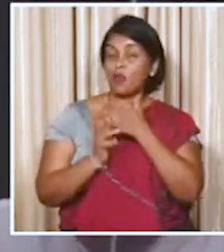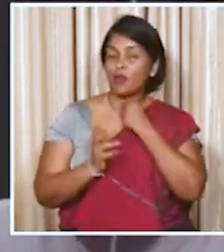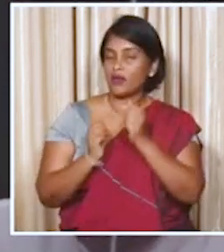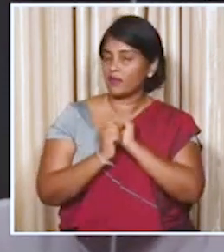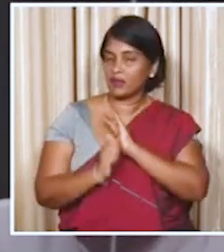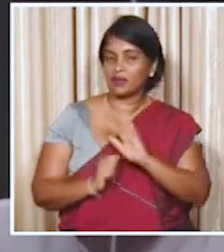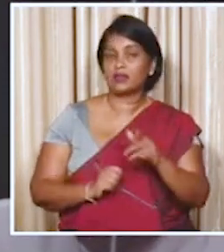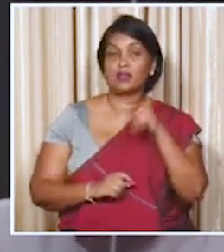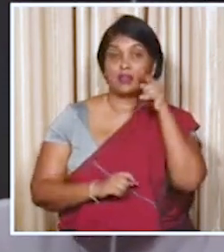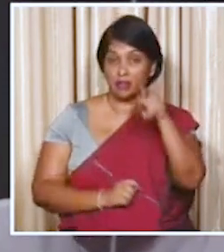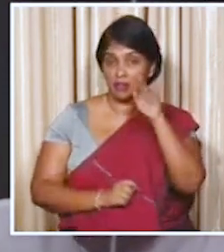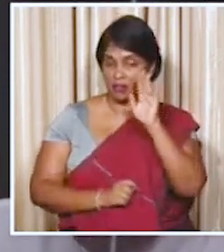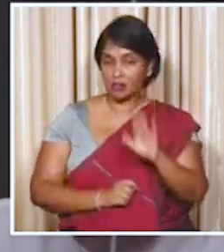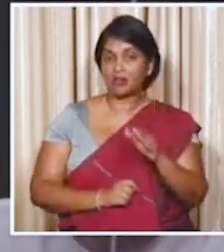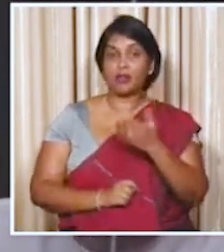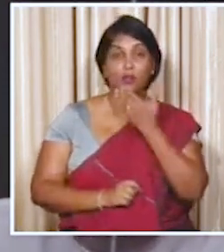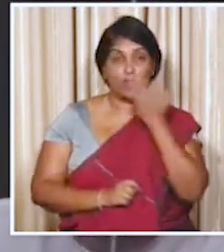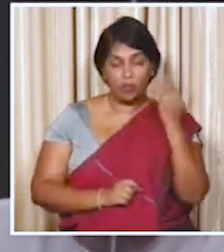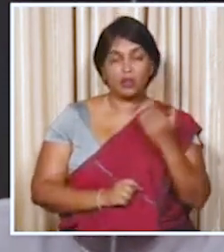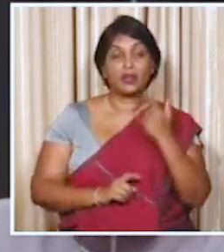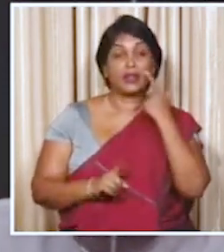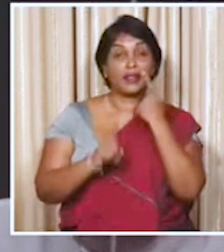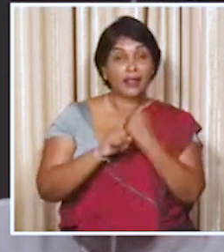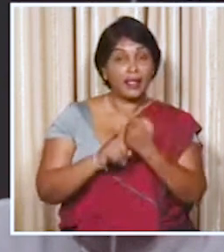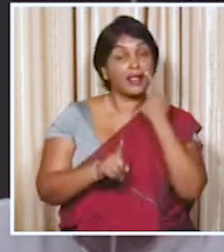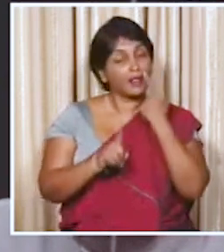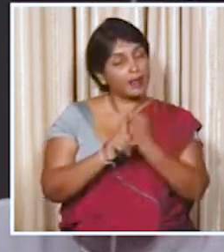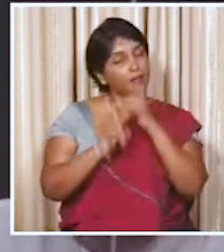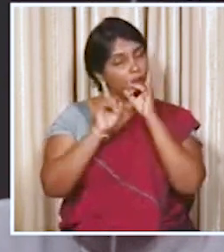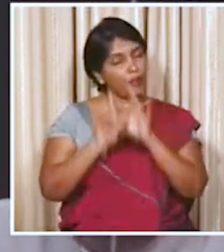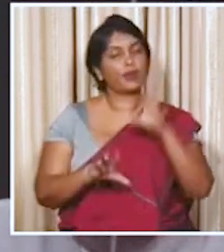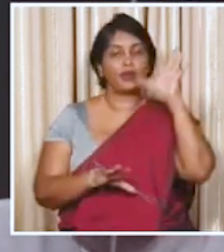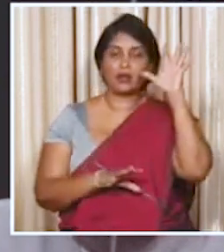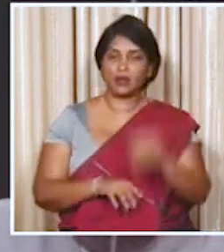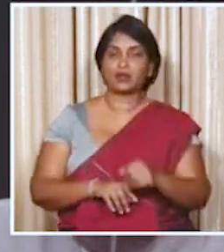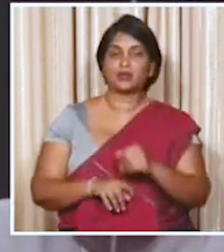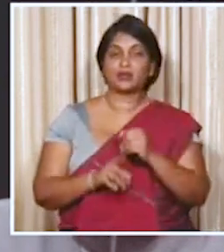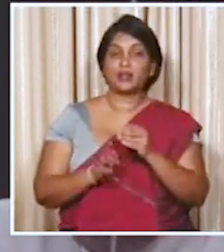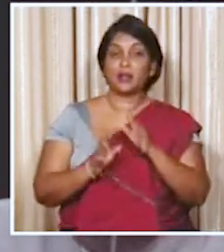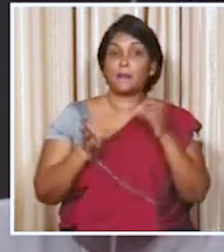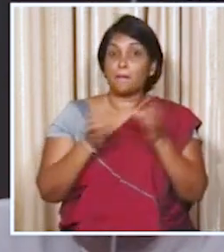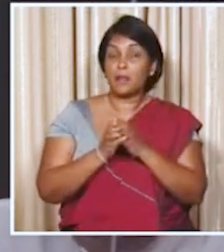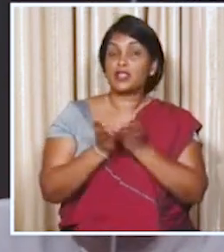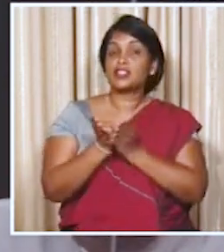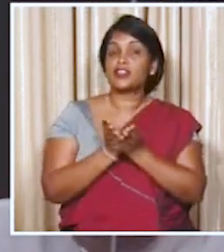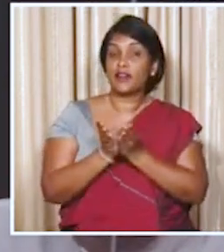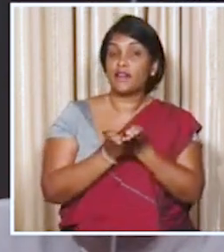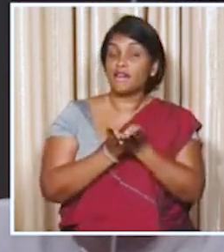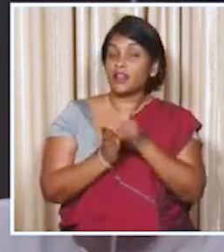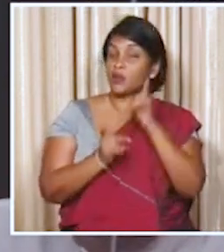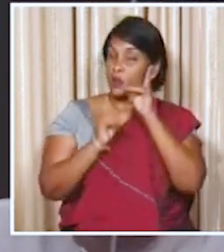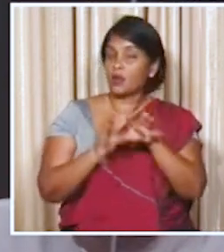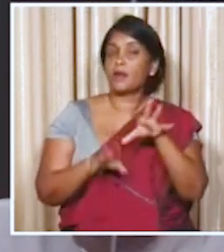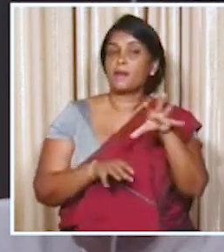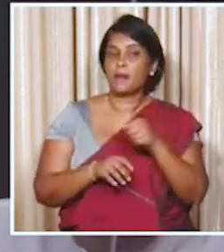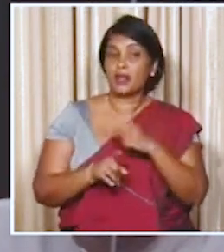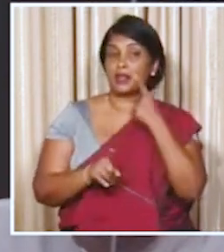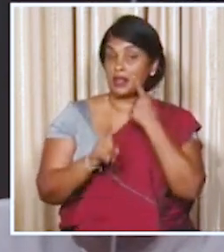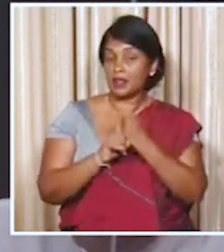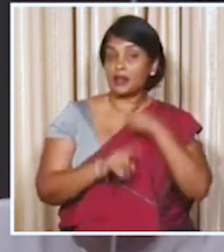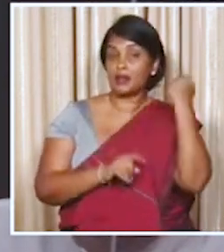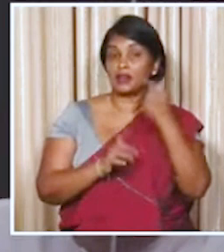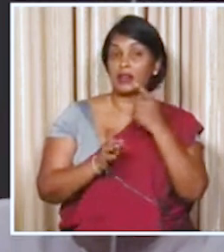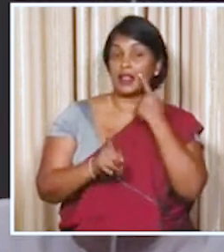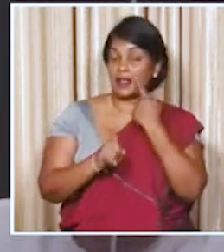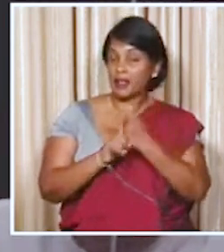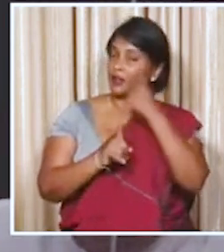එපා. ප්‍රමුණාංශලගේ පුළුවන් නම් මහනුවරින් ගේන්න. ඒ පක්ෂයේ විනයක් තියෙනවනේ ඔයගොල්ලන්. ඒ විනය පාවිච්චි කරන්න. මහනුවර රැස්වීමට